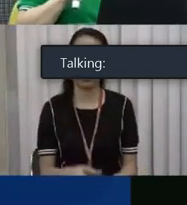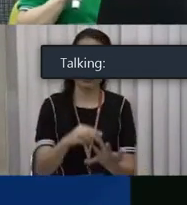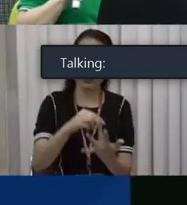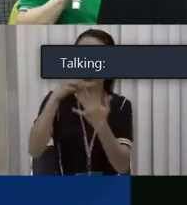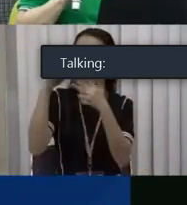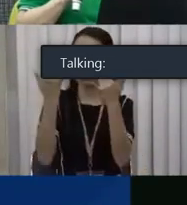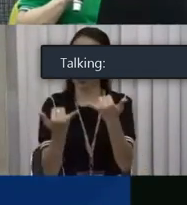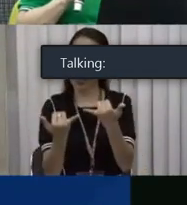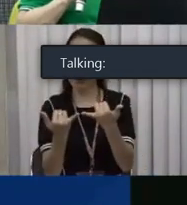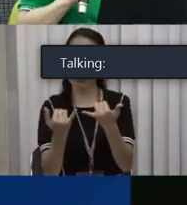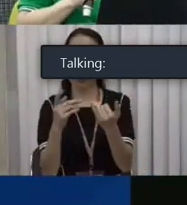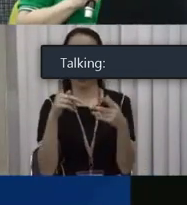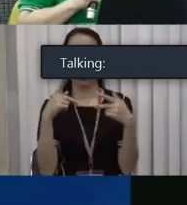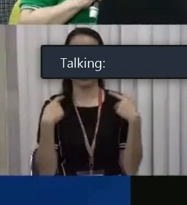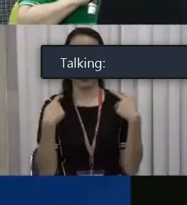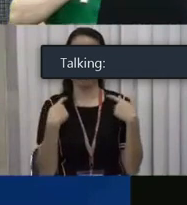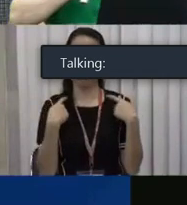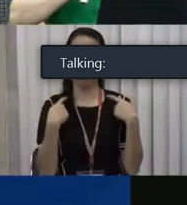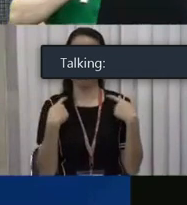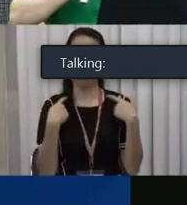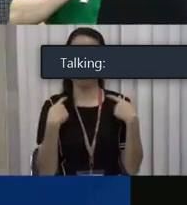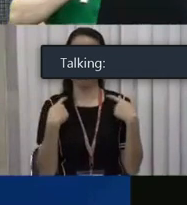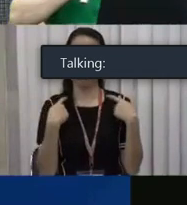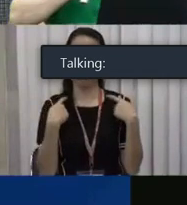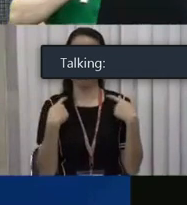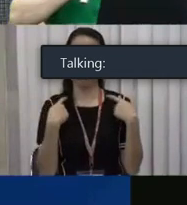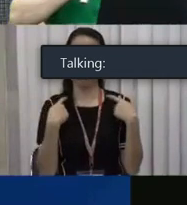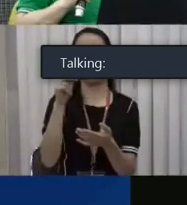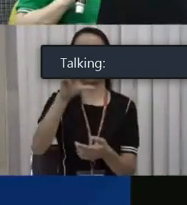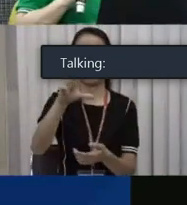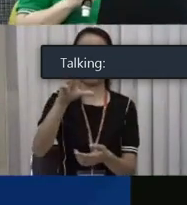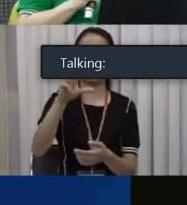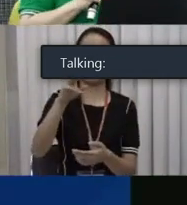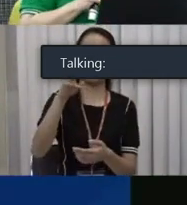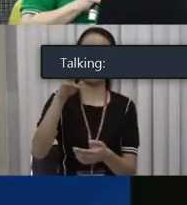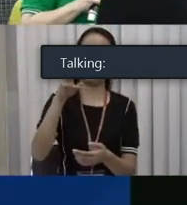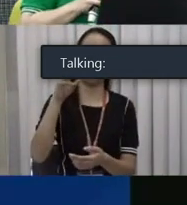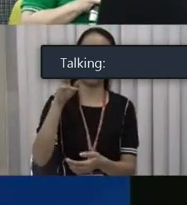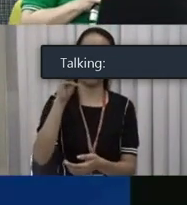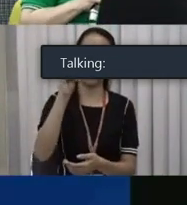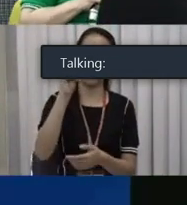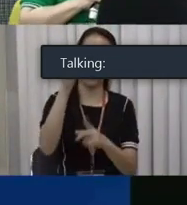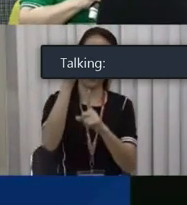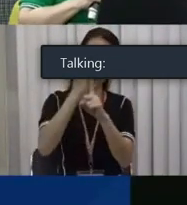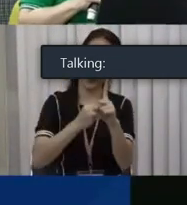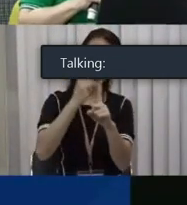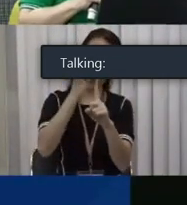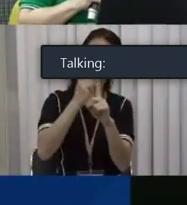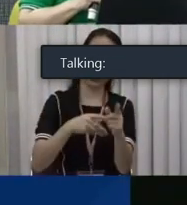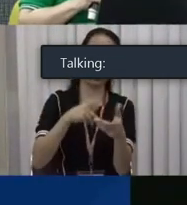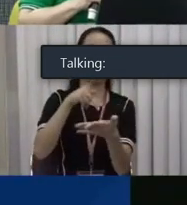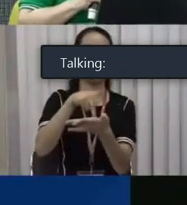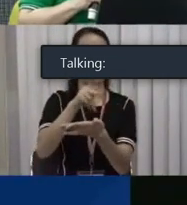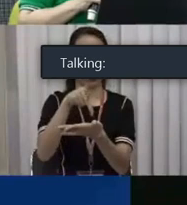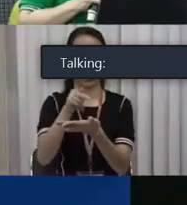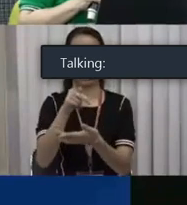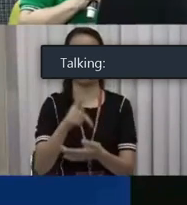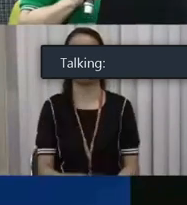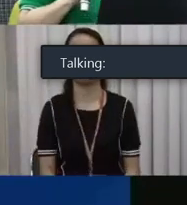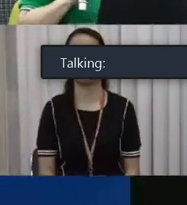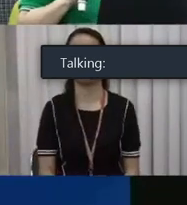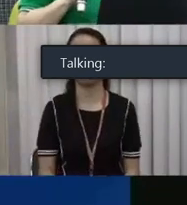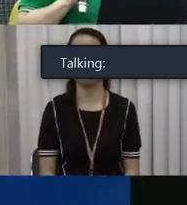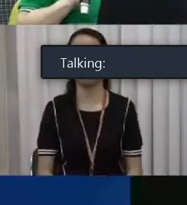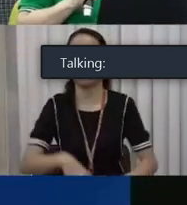13th month, oh, mao na inindot kayo na ito nga paminaon. Okay.